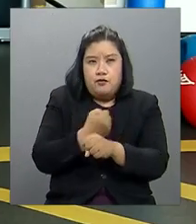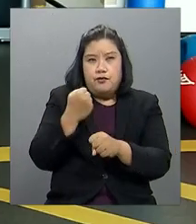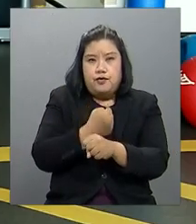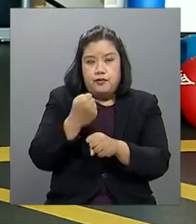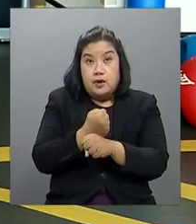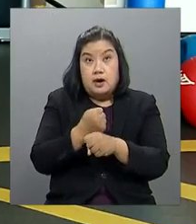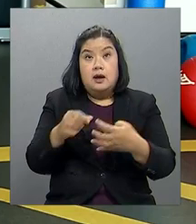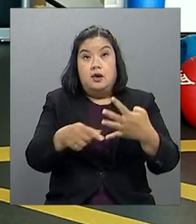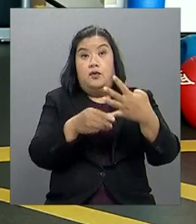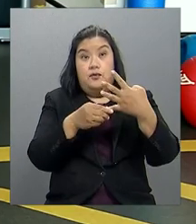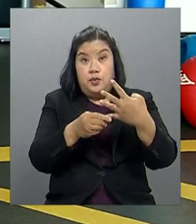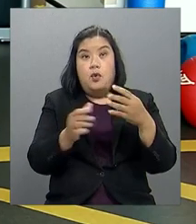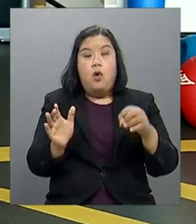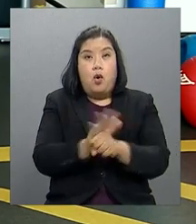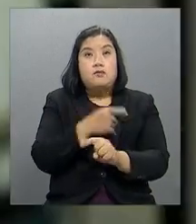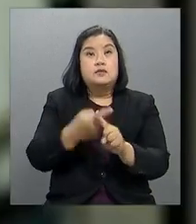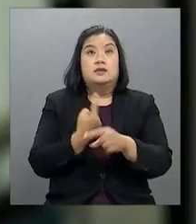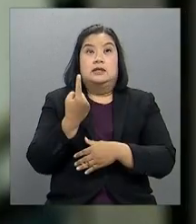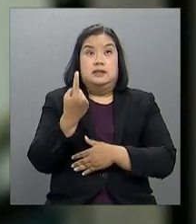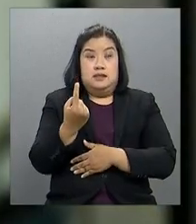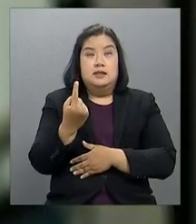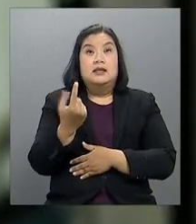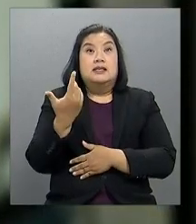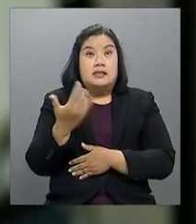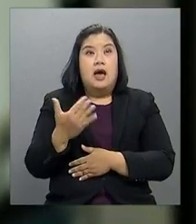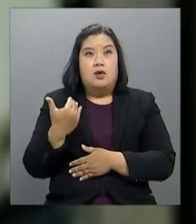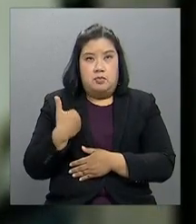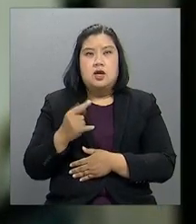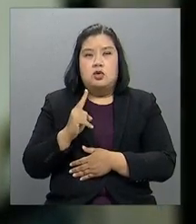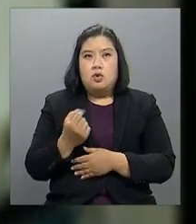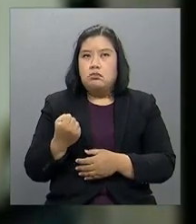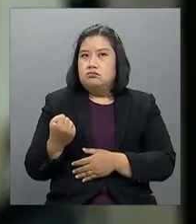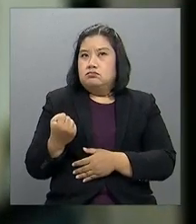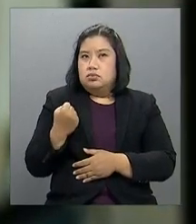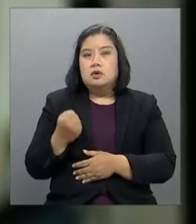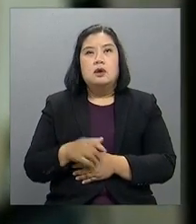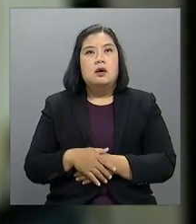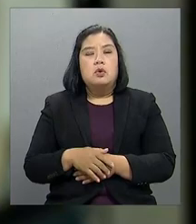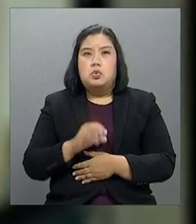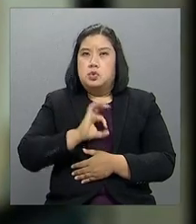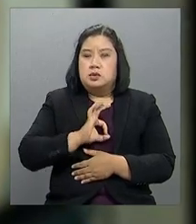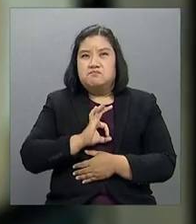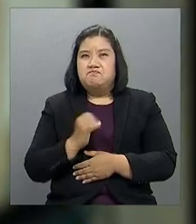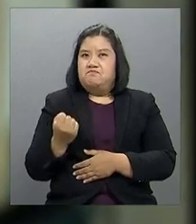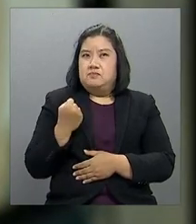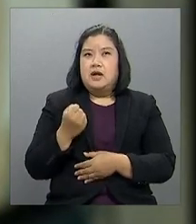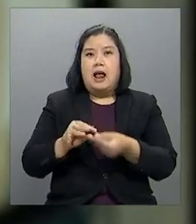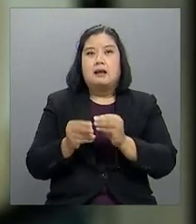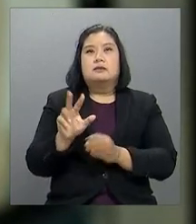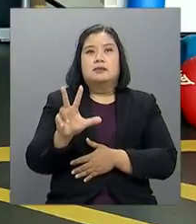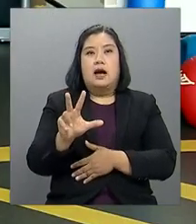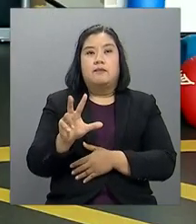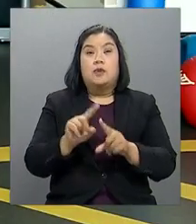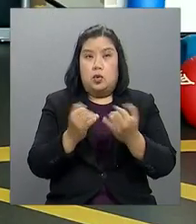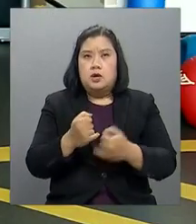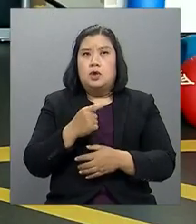ปแล้วกล้ามเนื้อควรจะได้ที่ระดับ3แล้วก็คือต้านแรงโน้มถ่วงโลกได้นะคะกล้ามเนื้อหลักๆที่เราต้องการให้แข็งแรงก็คือกล้ามเ